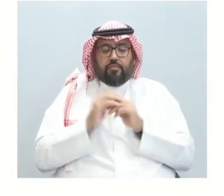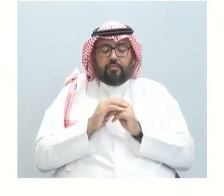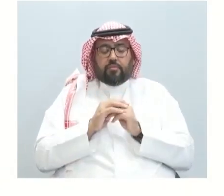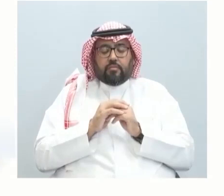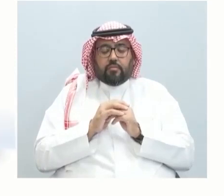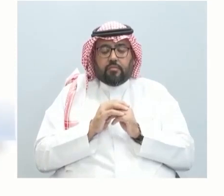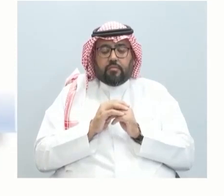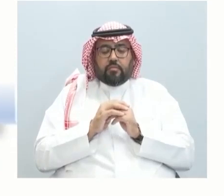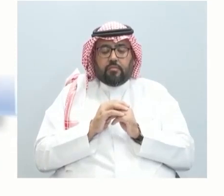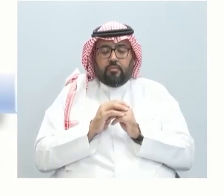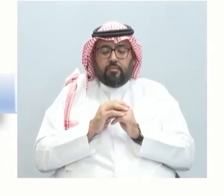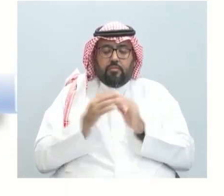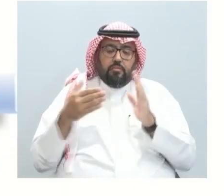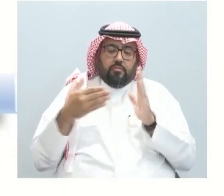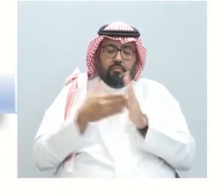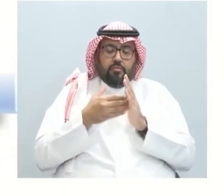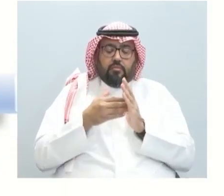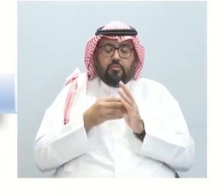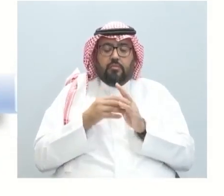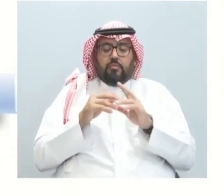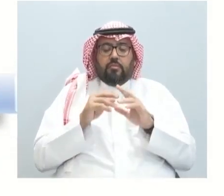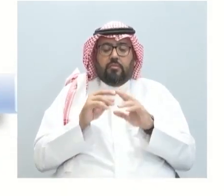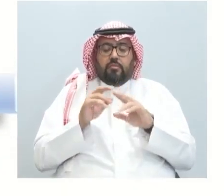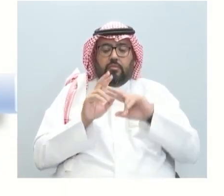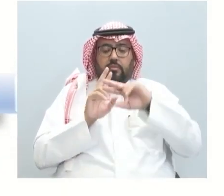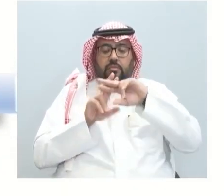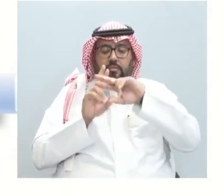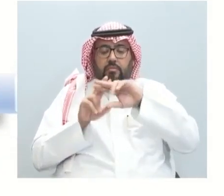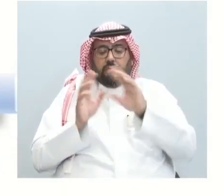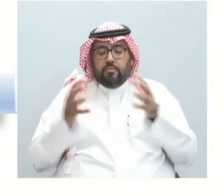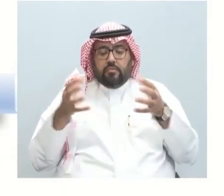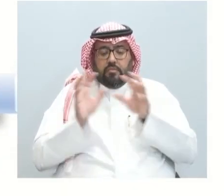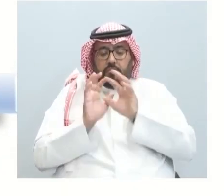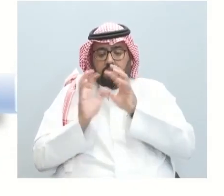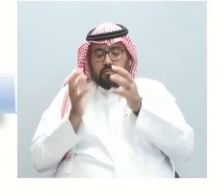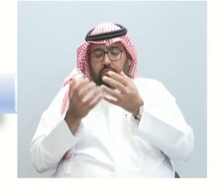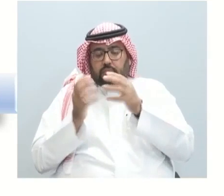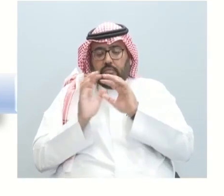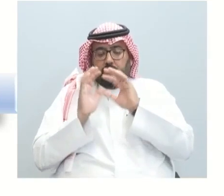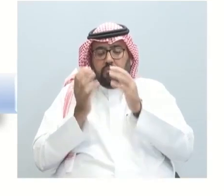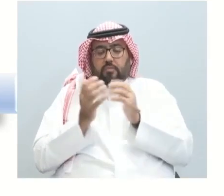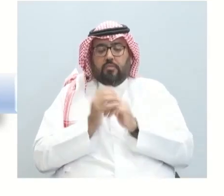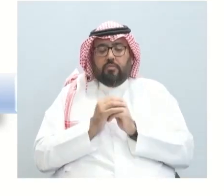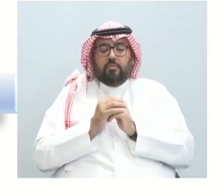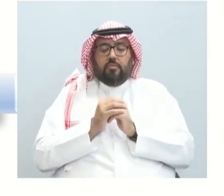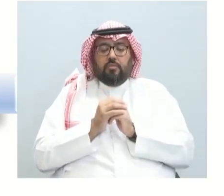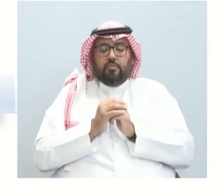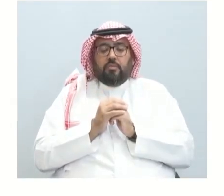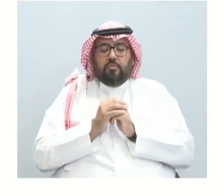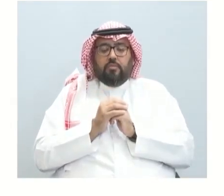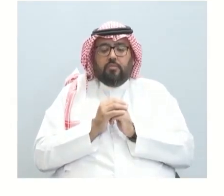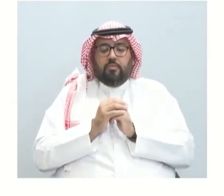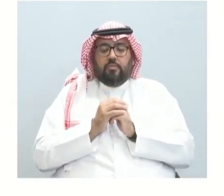الكروموسومات وياتي اخرا هذه الالياف النجميه التي تاتي محاطه او محيطه بهذه المريكزات